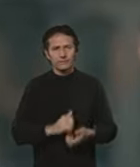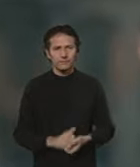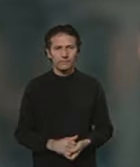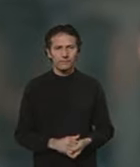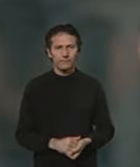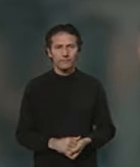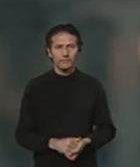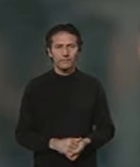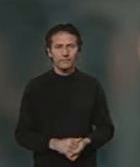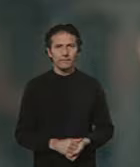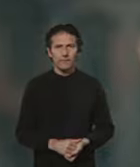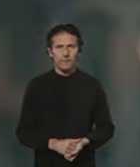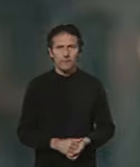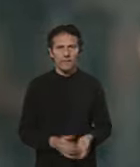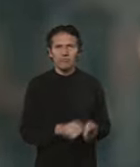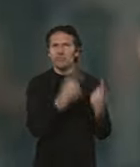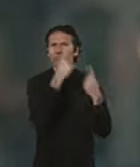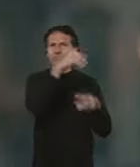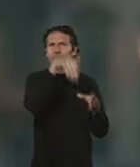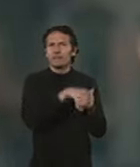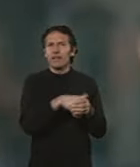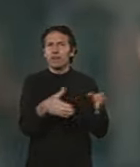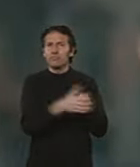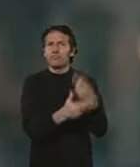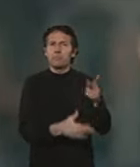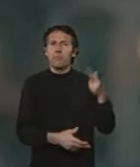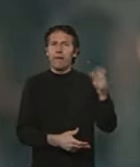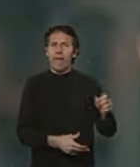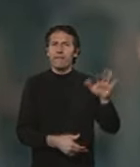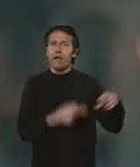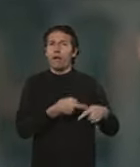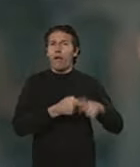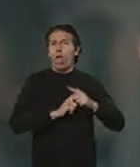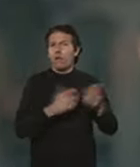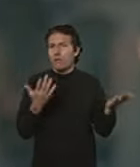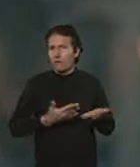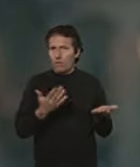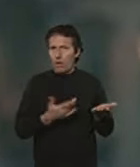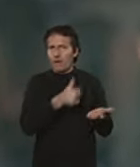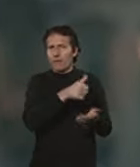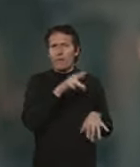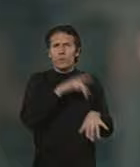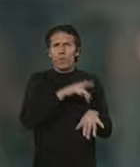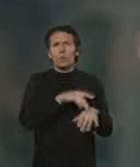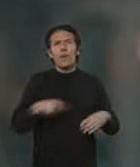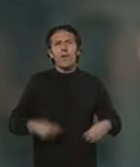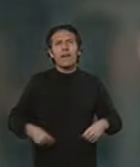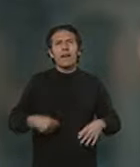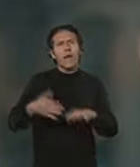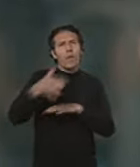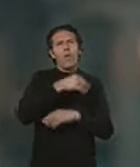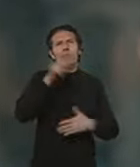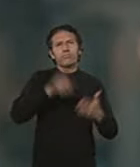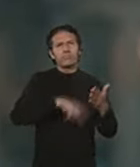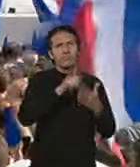d'obtempérer à quelle revendication le candidat socialiste cédera-t-il après avoir vendu les ouvriers du nucléaire pour un